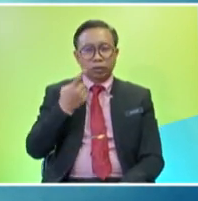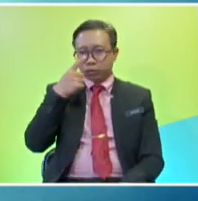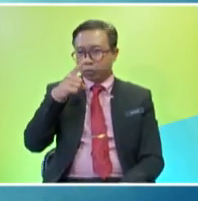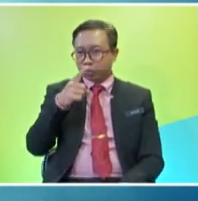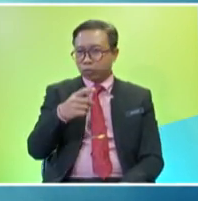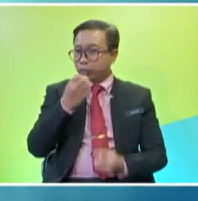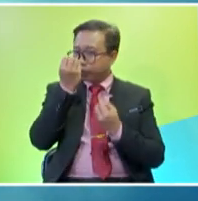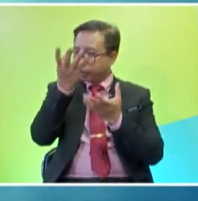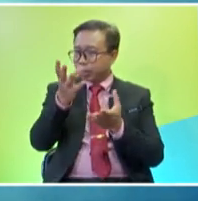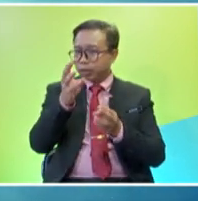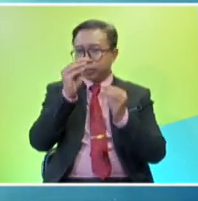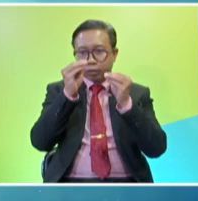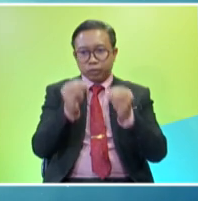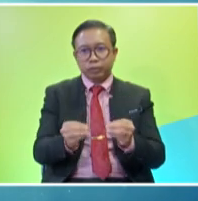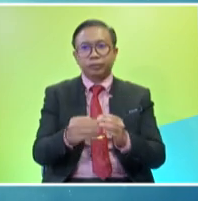manusia